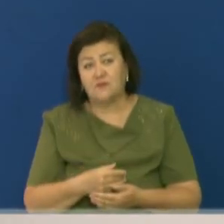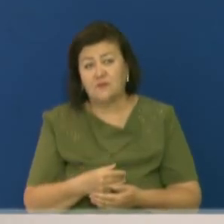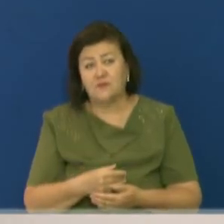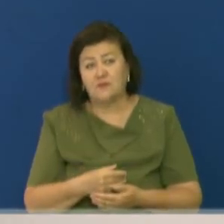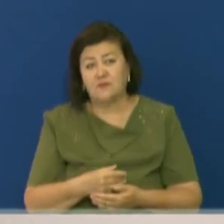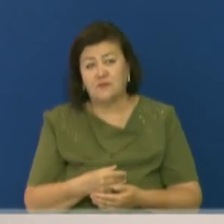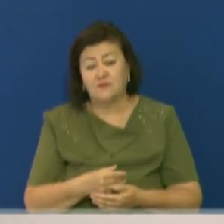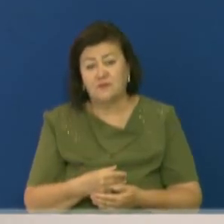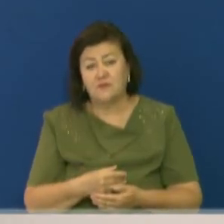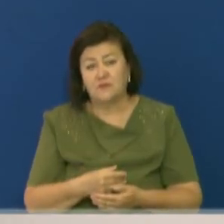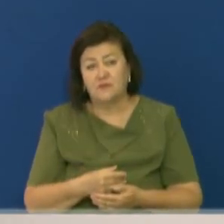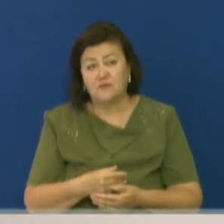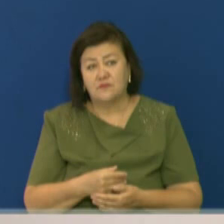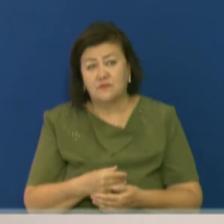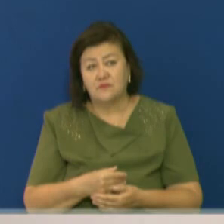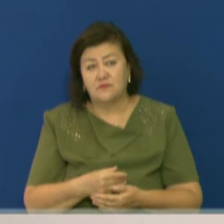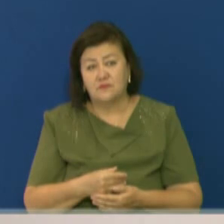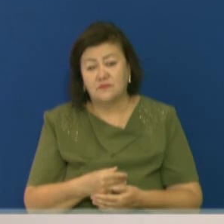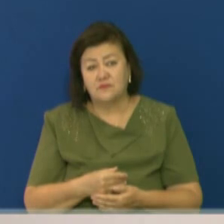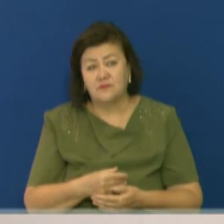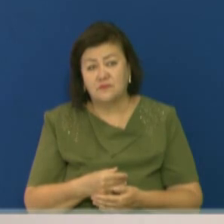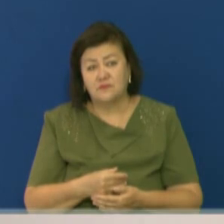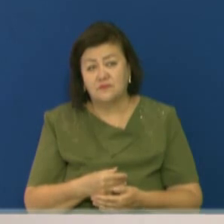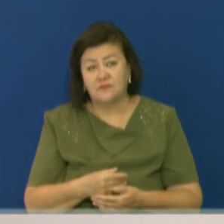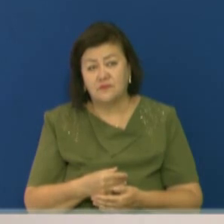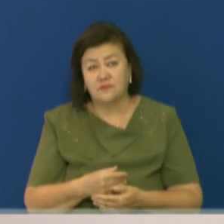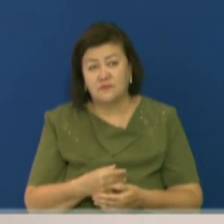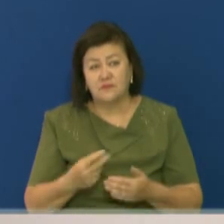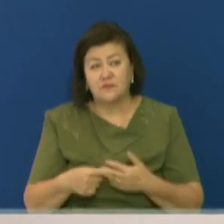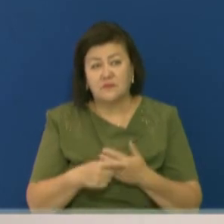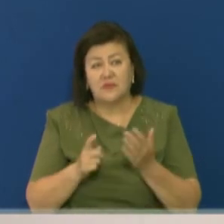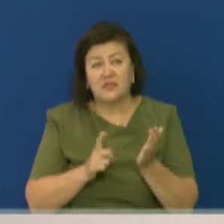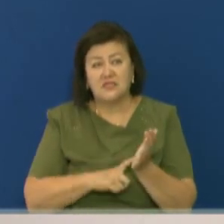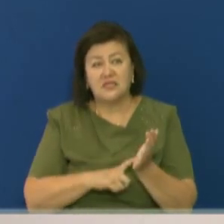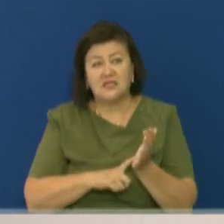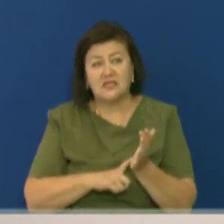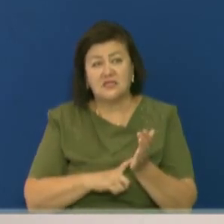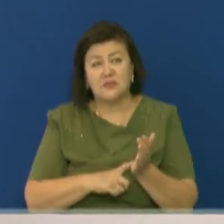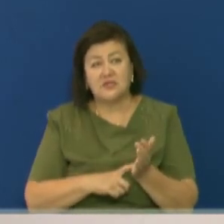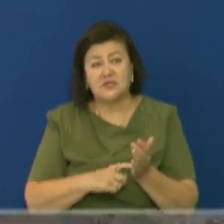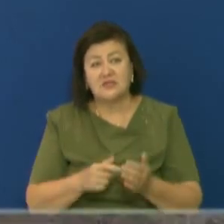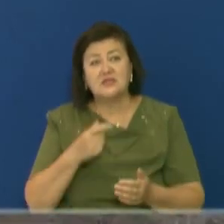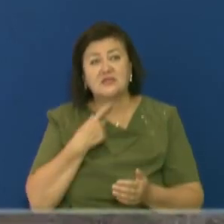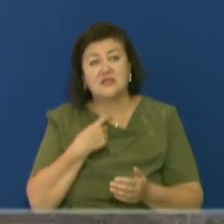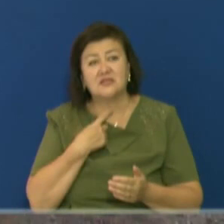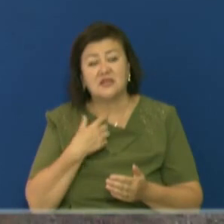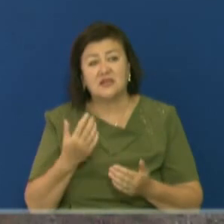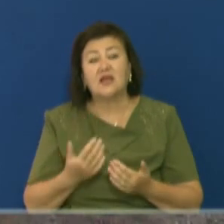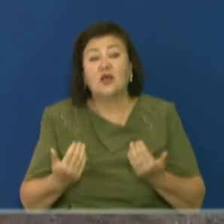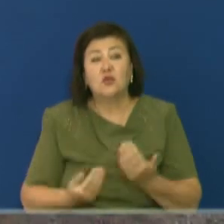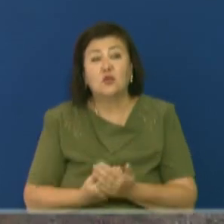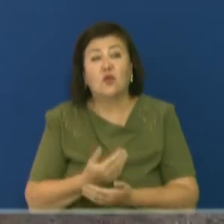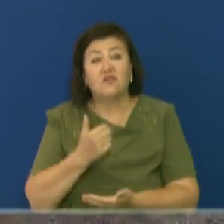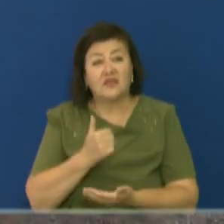ол 200 дауыс жинады. Яғни бұл жерде 16 дауыс үлкен рөл атқарды деп ойлаймын. Жаңа әкім